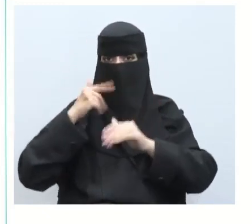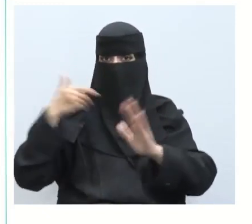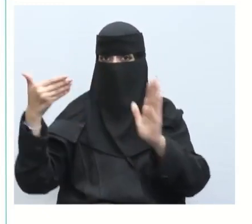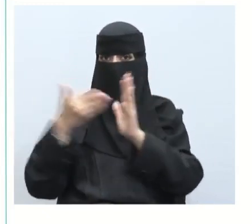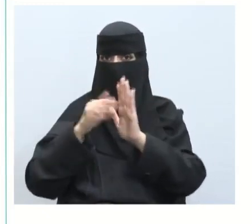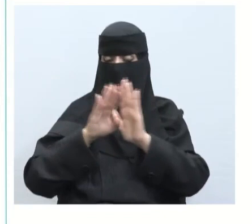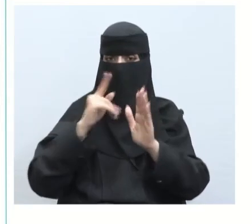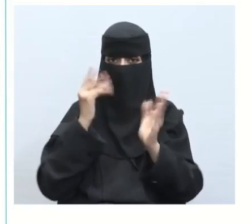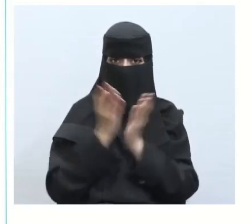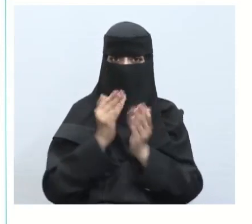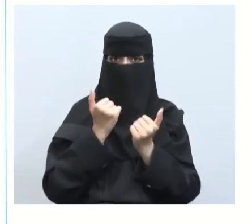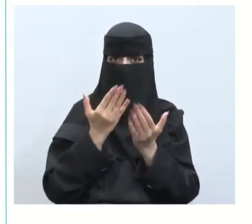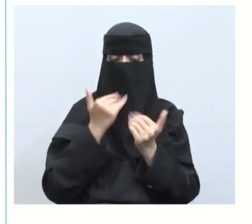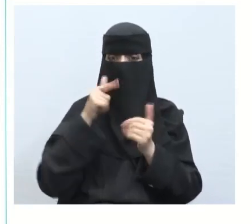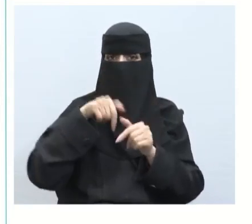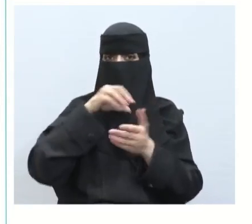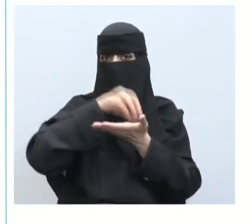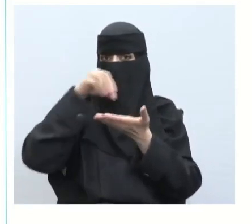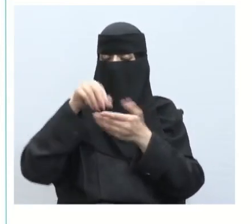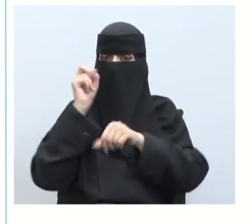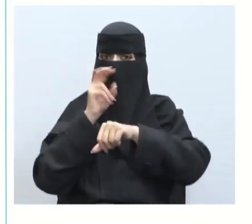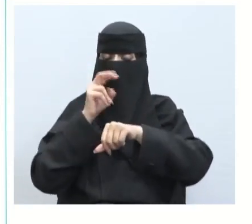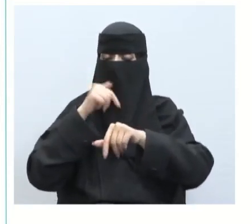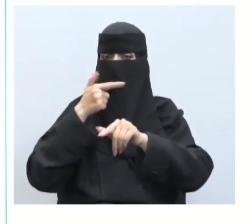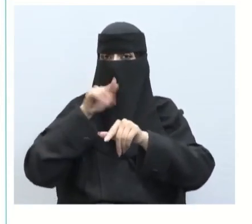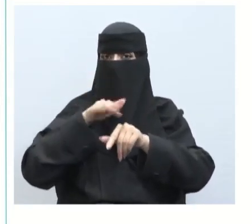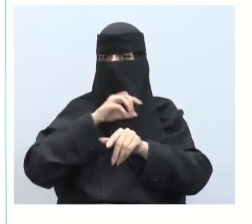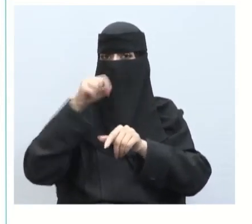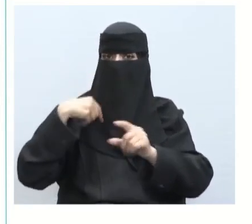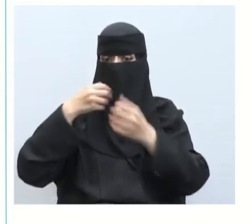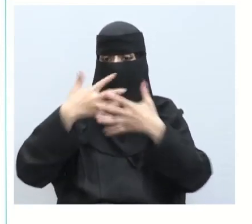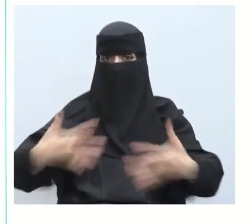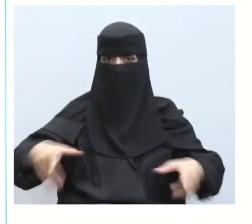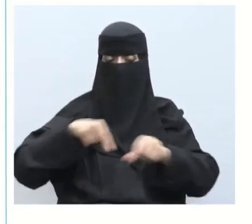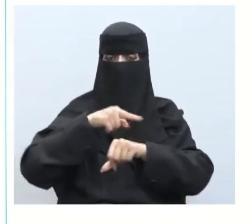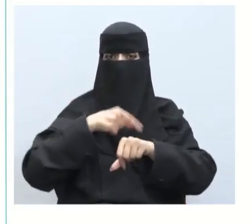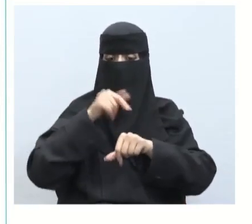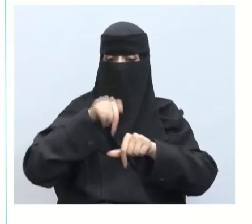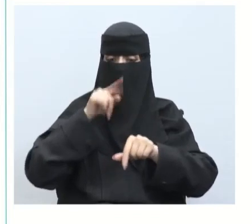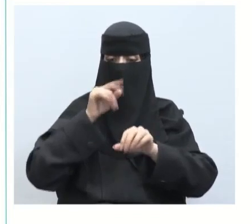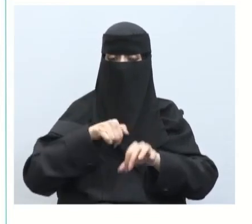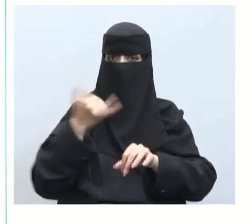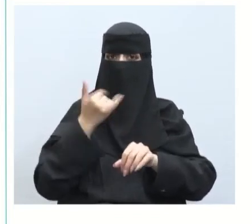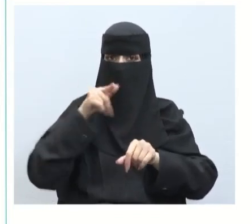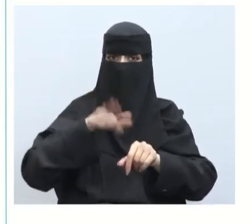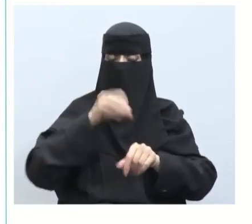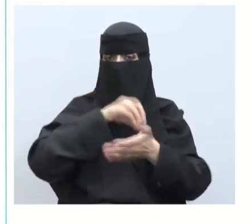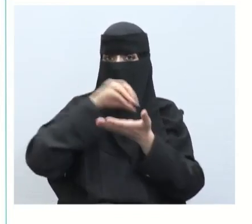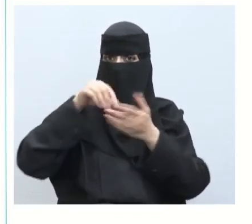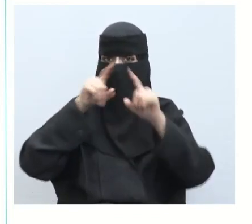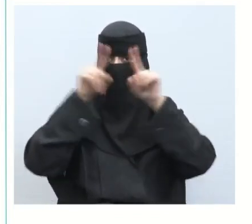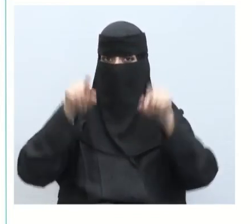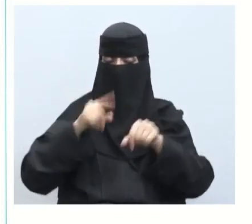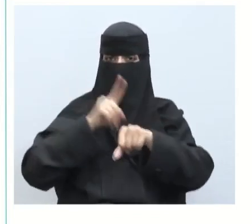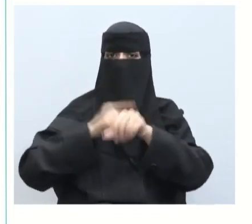الدرس ولا تتوفر الوسائل التعليم المعلم بالتاكيد سيكون هنالك هدر وضياع للوقت لذلك مهم جدا ان تكون وسائل متاحه في